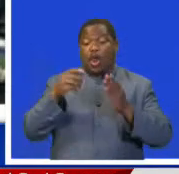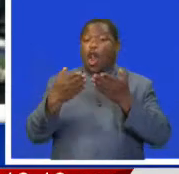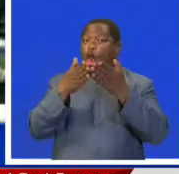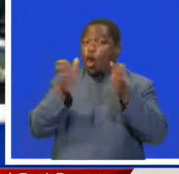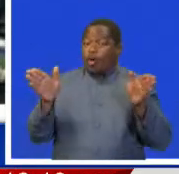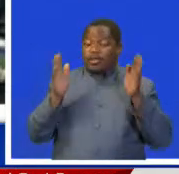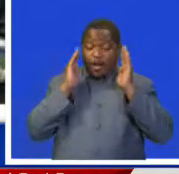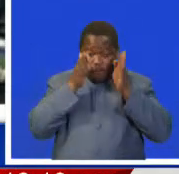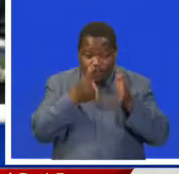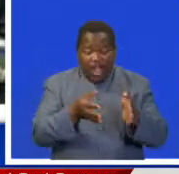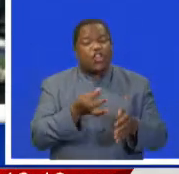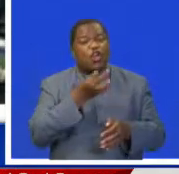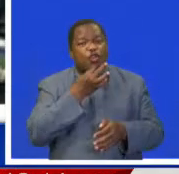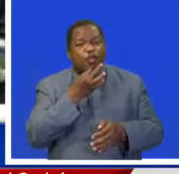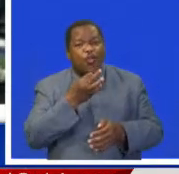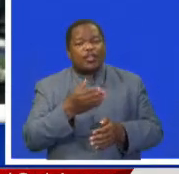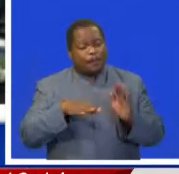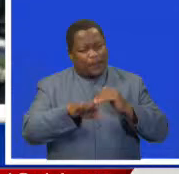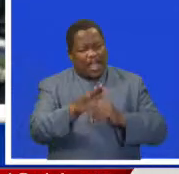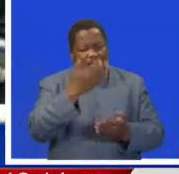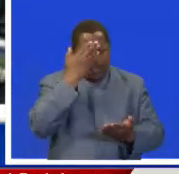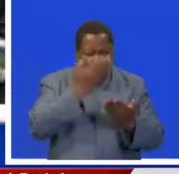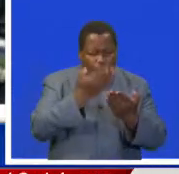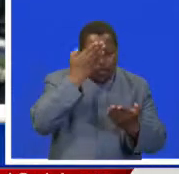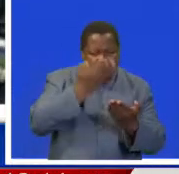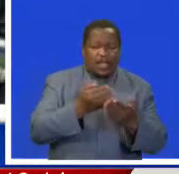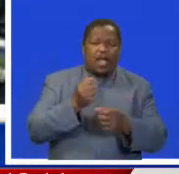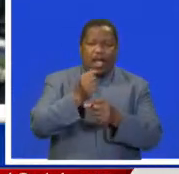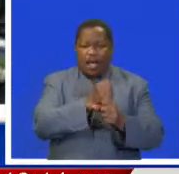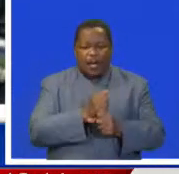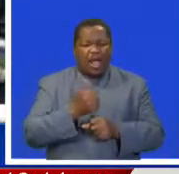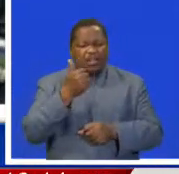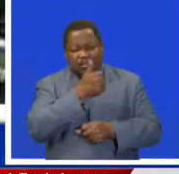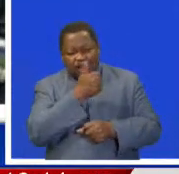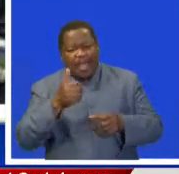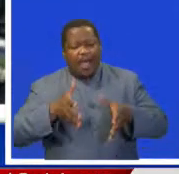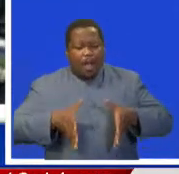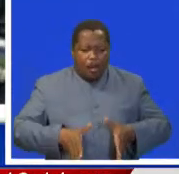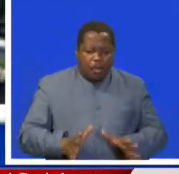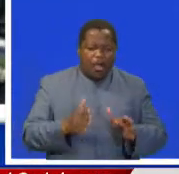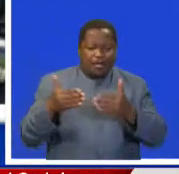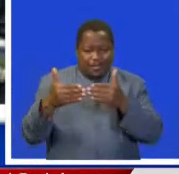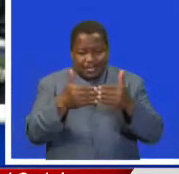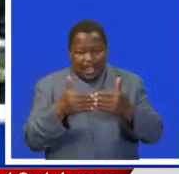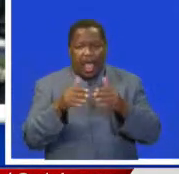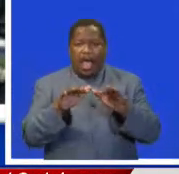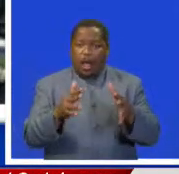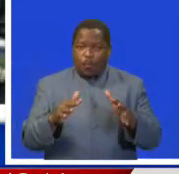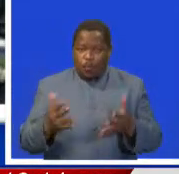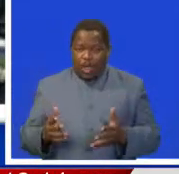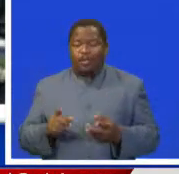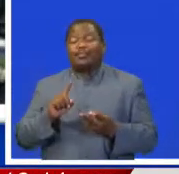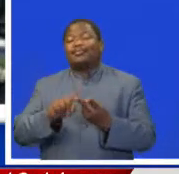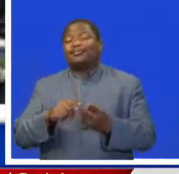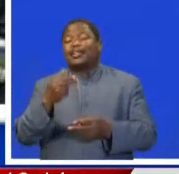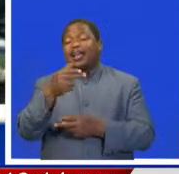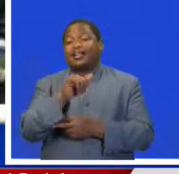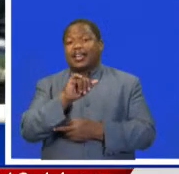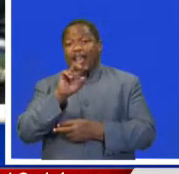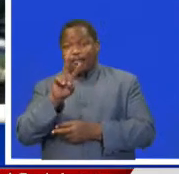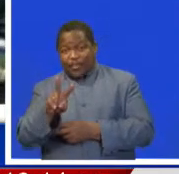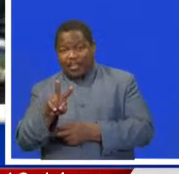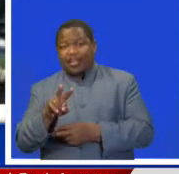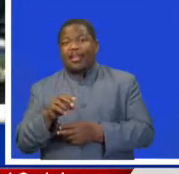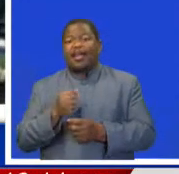AIDS ikakhulukati kulesikhathi sekubhedvwa kwemkhuhlane COVID-19. Kanti lokuvakele ngamphikeleli Dlamini lobuke tinhlelo enhlanganweni yahulumende